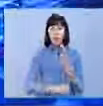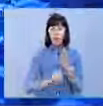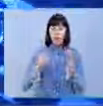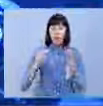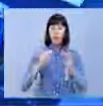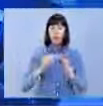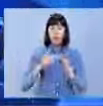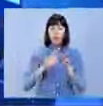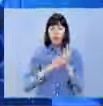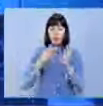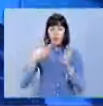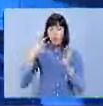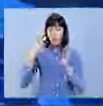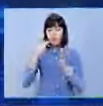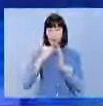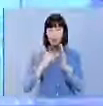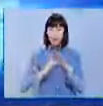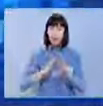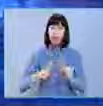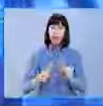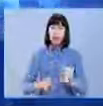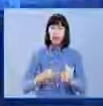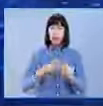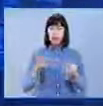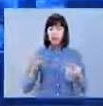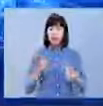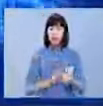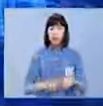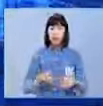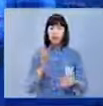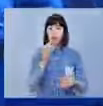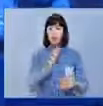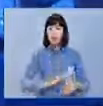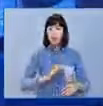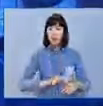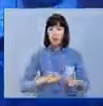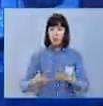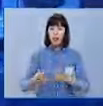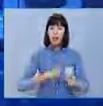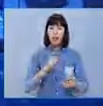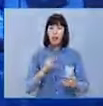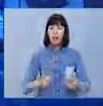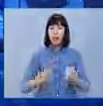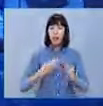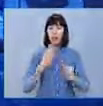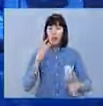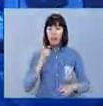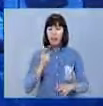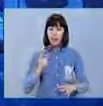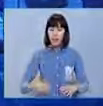баспанасы 7-20-25 бағдарламасы арқылы үлестірілмек. Осы игілік арқылы жергілікті әкімдікте үй кезегінде тұрған